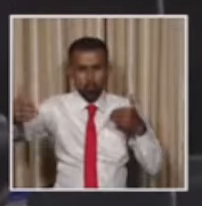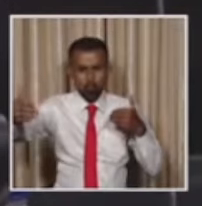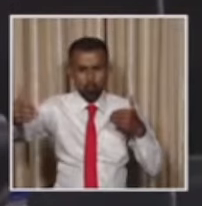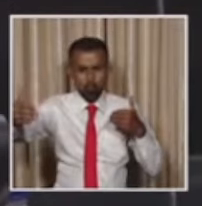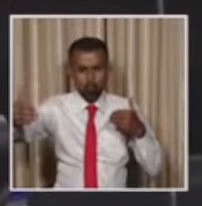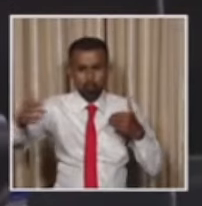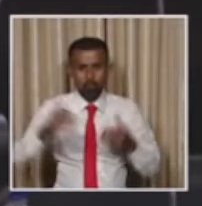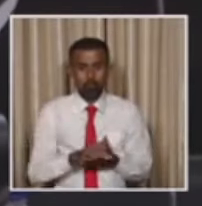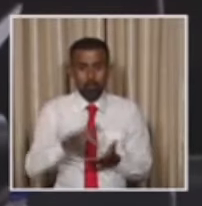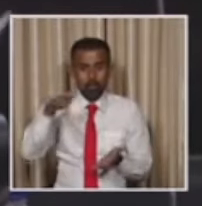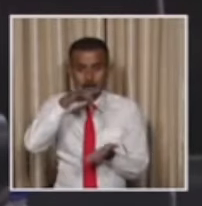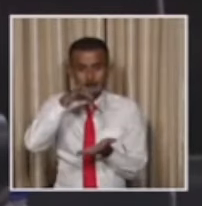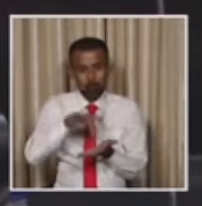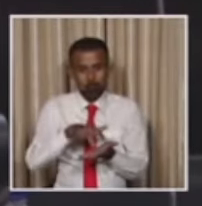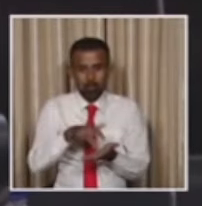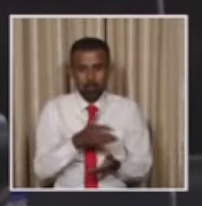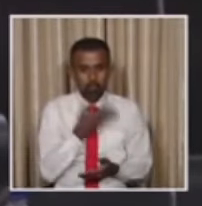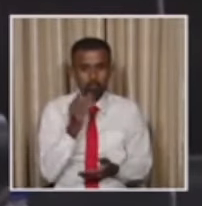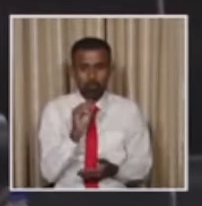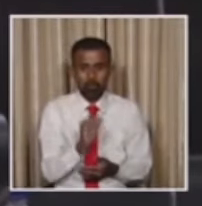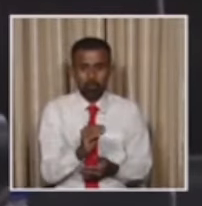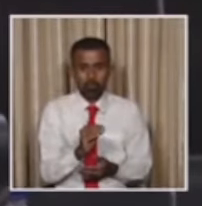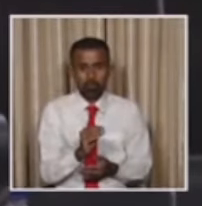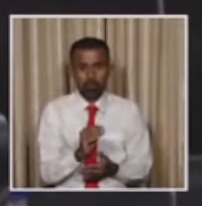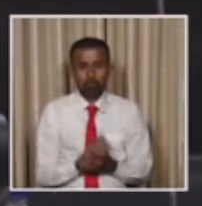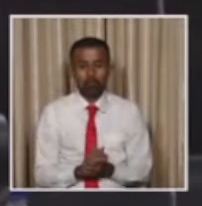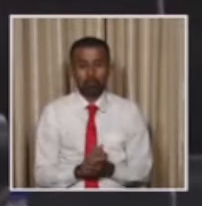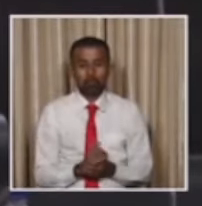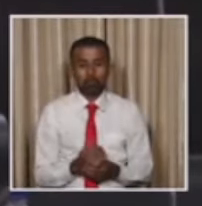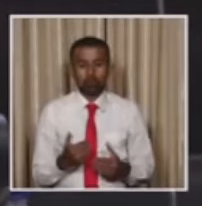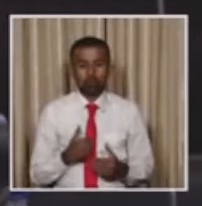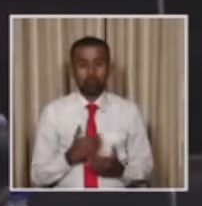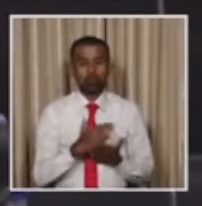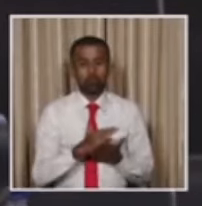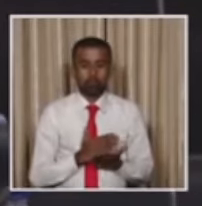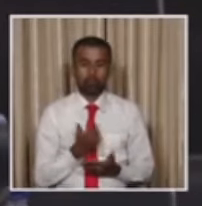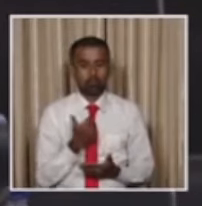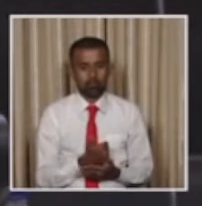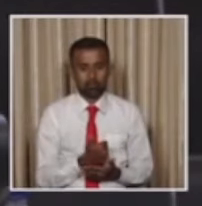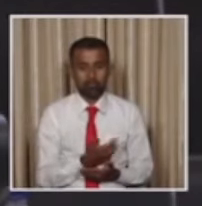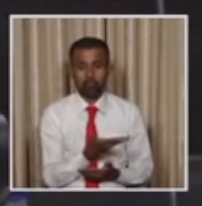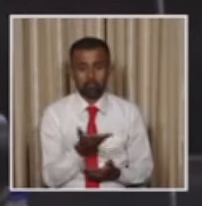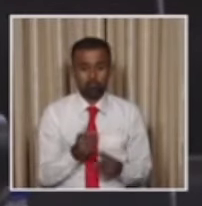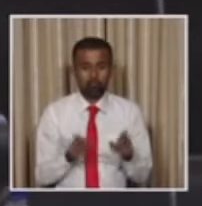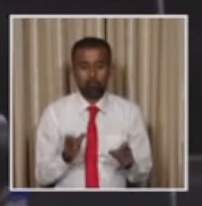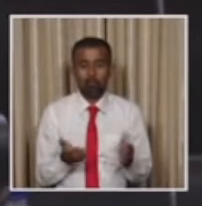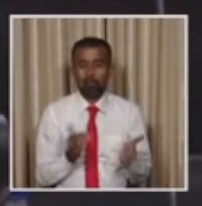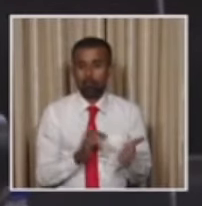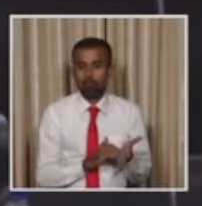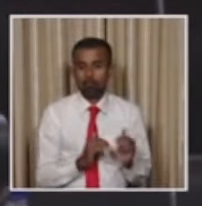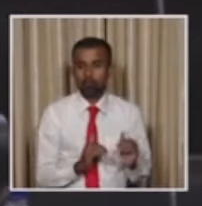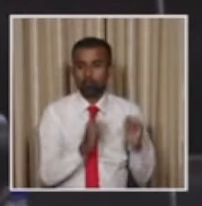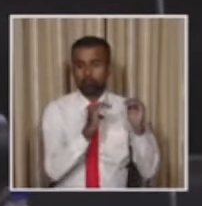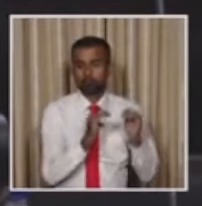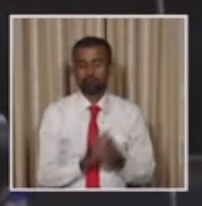යම් කිසි මැද තැනකට හරි එන්න පුළුවන් නම් අපිට ඒක ඉවහල් වෙයි මේ කට්ටියගේ නැවත ගොඩ